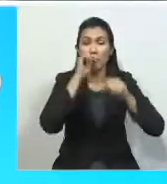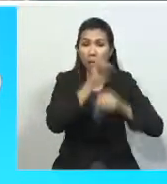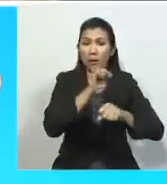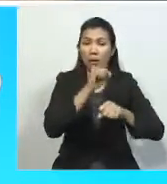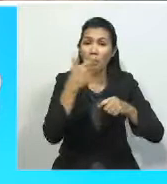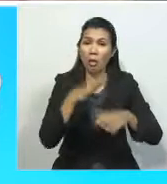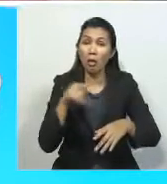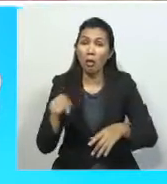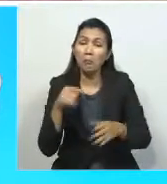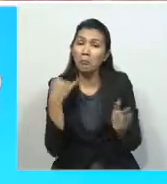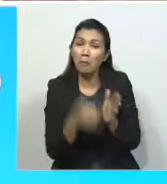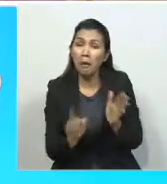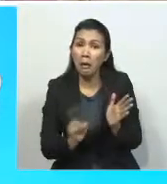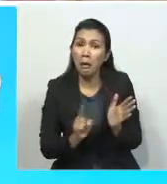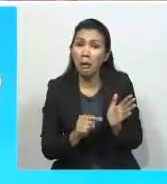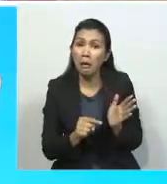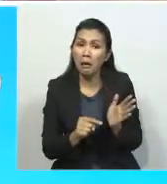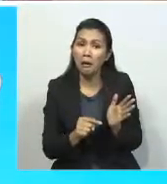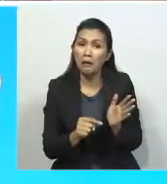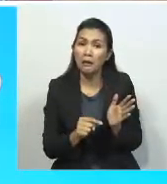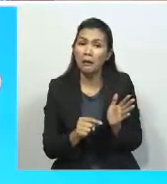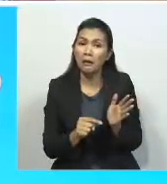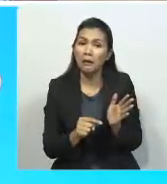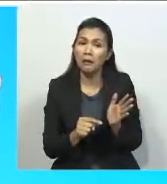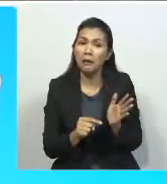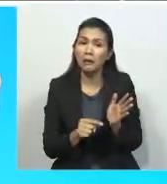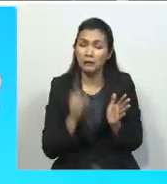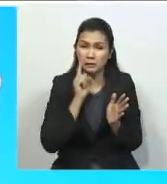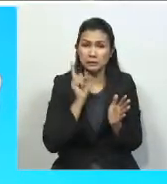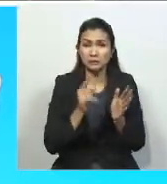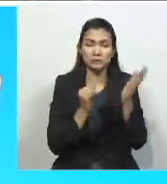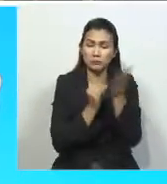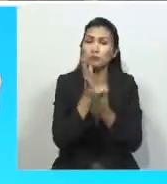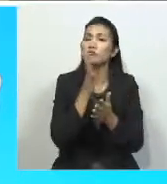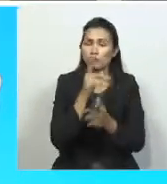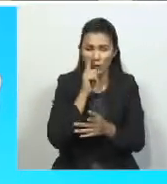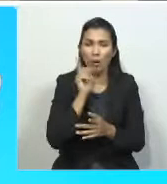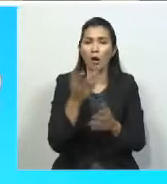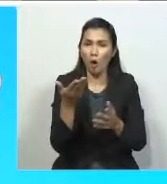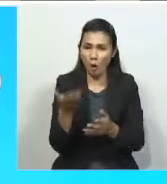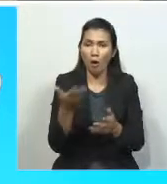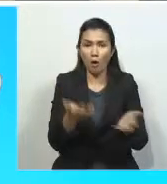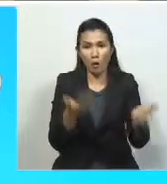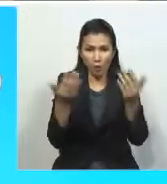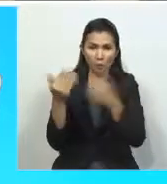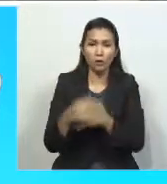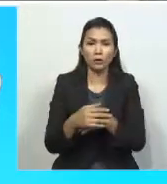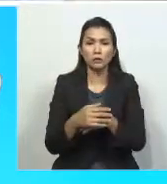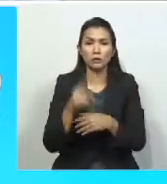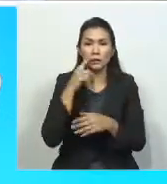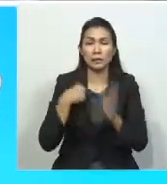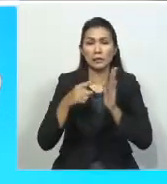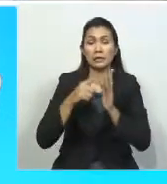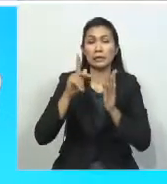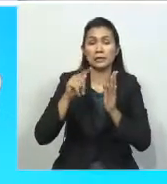าความผิดเกิดขึ้นไหมอะคะ มันก็ไม่ถูกต้องอะก็ขอให้ปลดออกก่อนนะคะแล้วก็ทางสำนักงานเขตก็จ